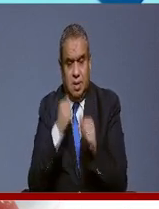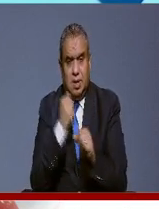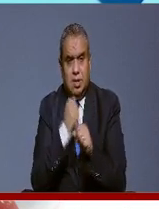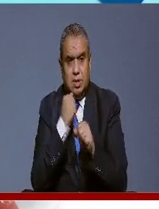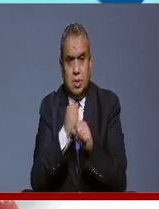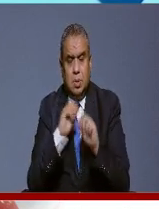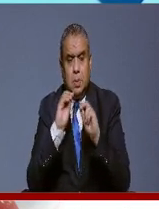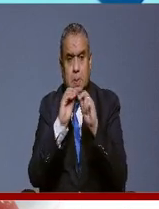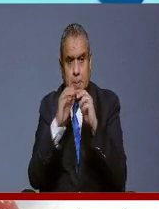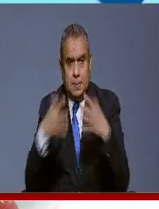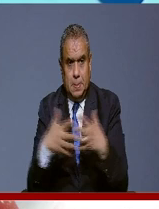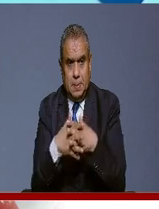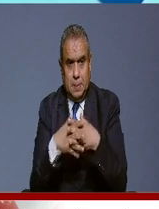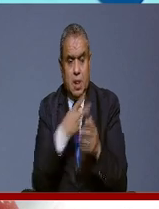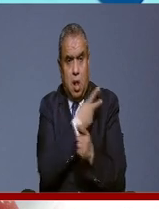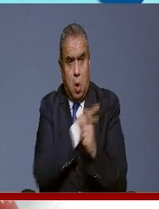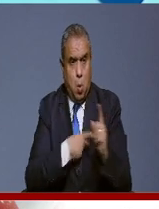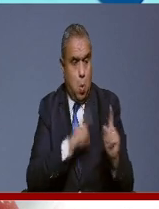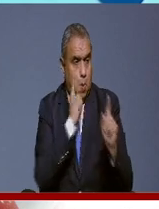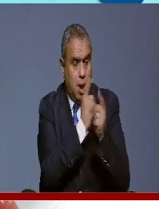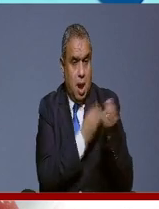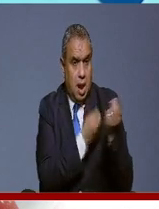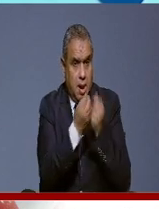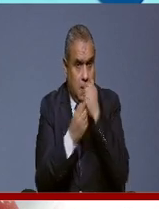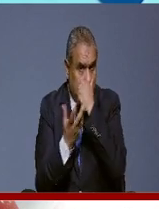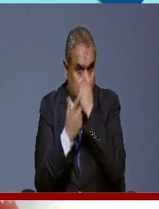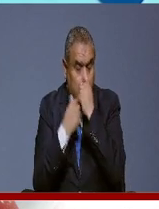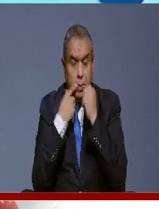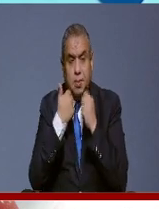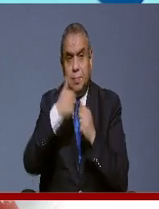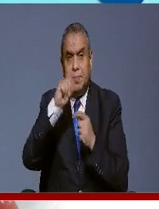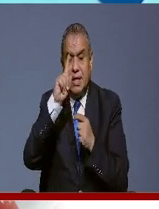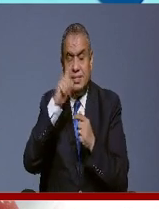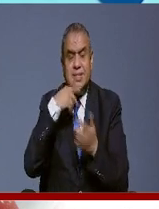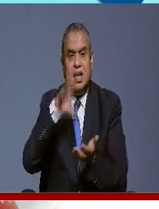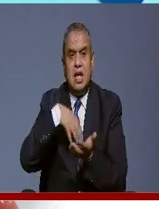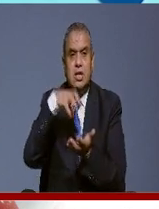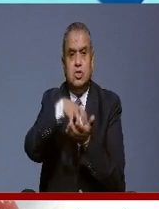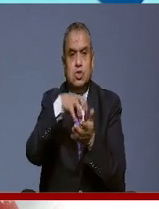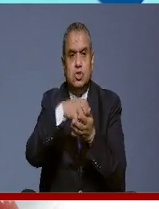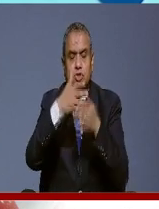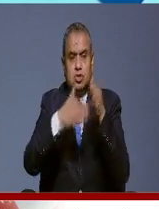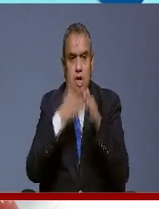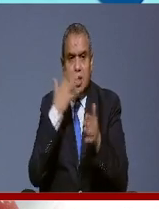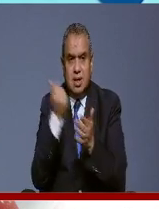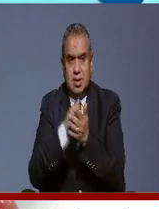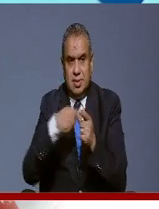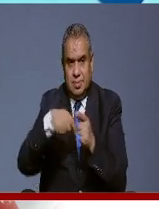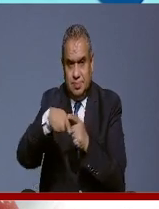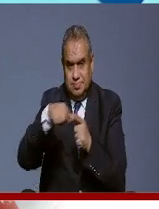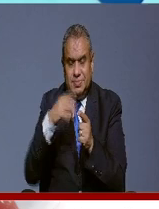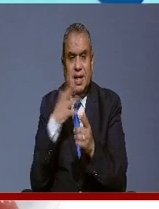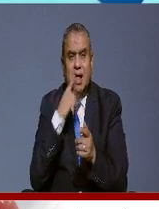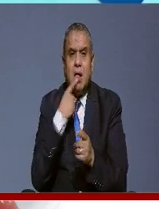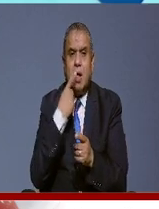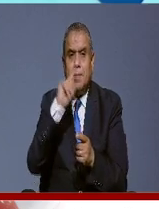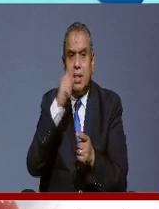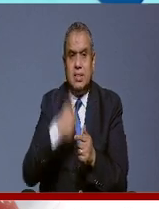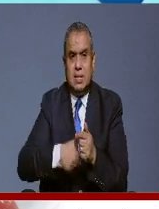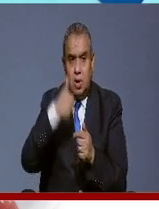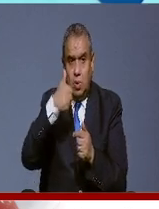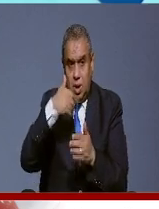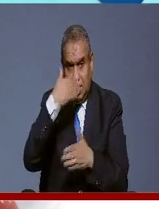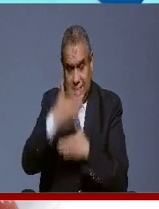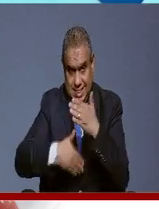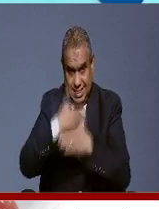بس مع الحكومة فهي سكن العاملين هيبقى هناك في صورته عاملة ازاي، وده اللي هيبقى يسرع الكلام. وده